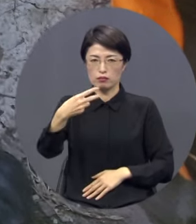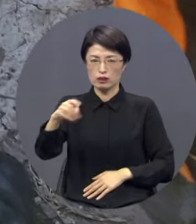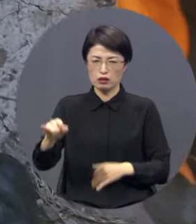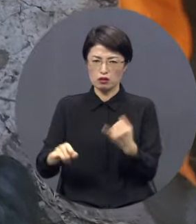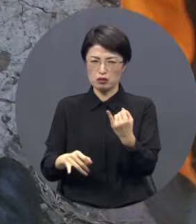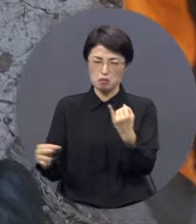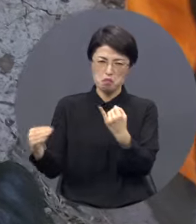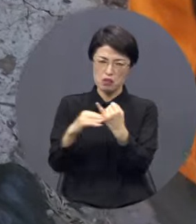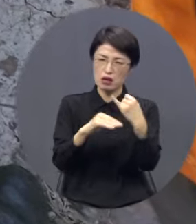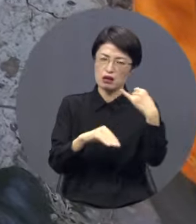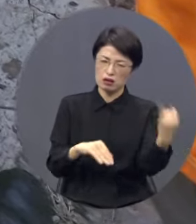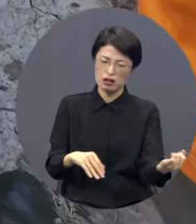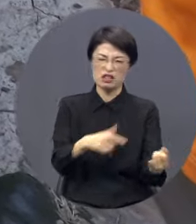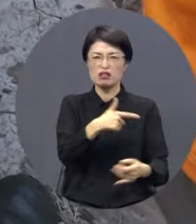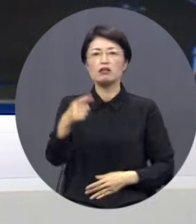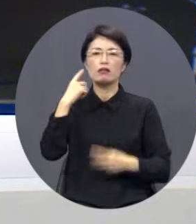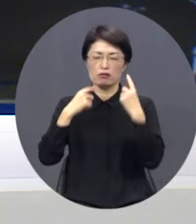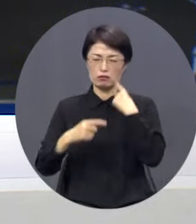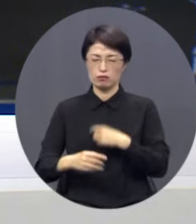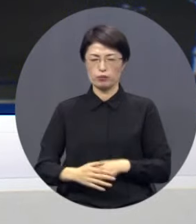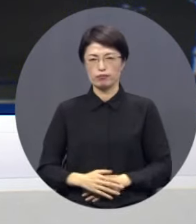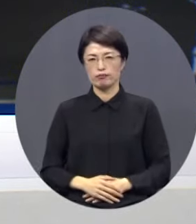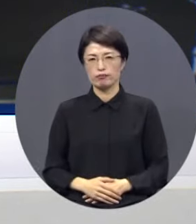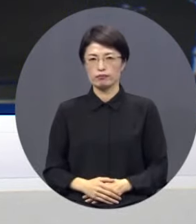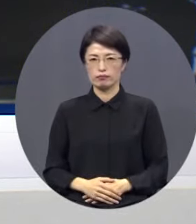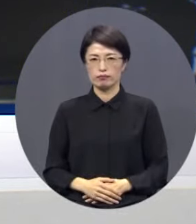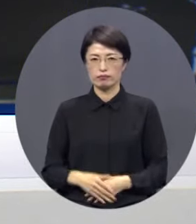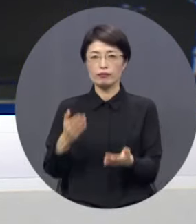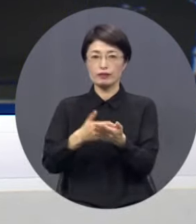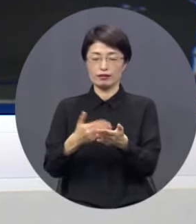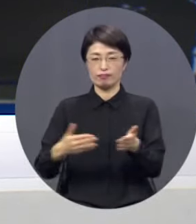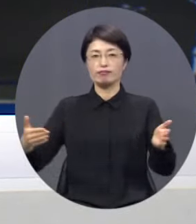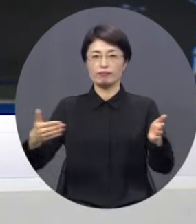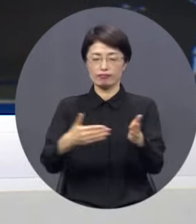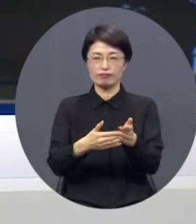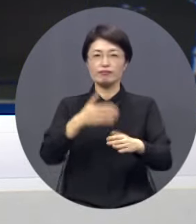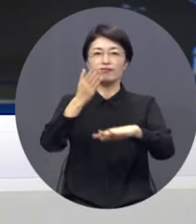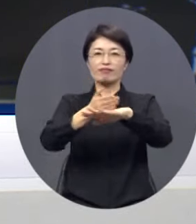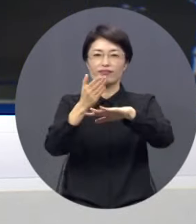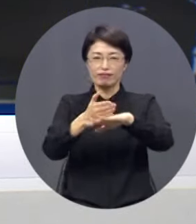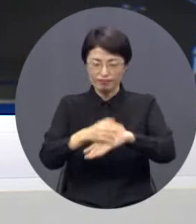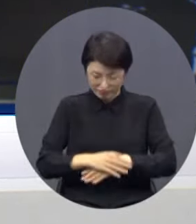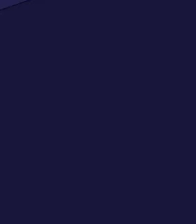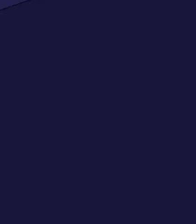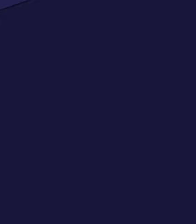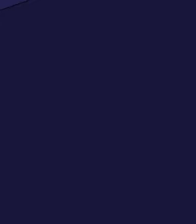치여 크게 다쳤습니다. 뉴스데스크 제주였습니다. 고맙습니다.